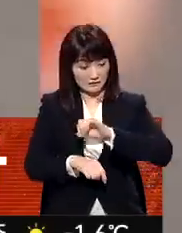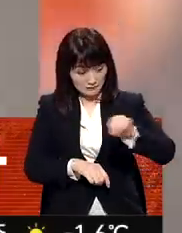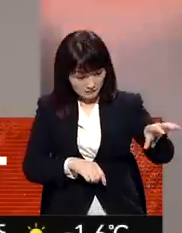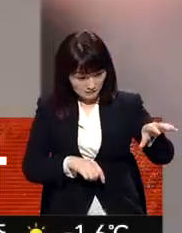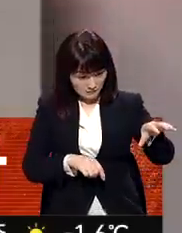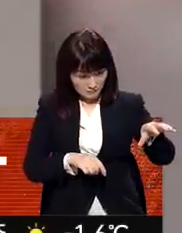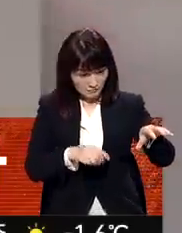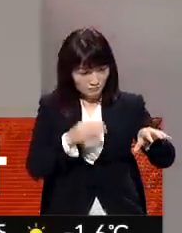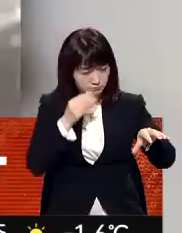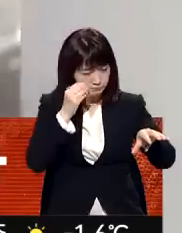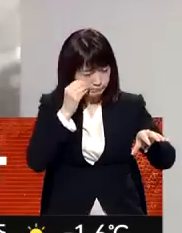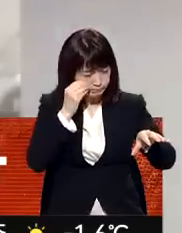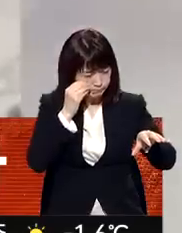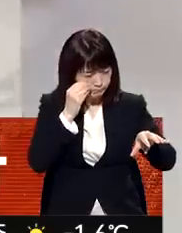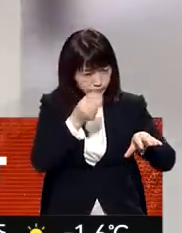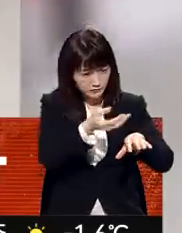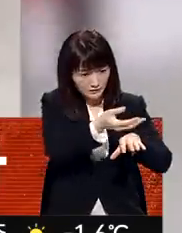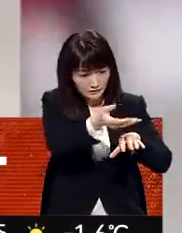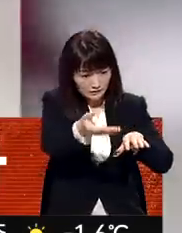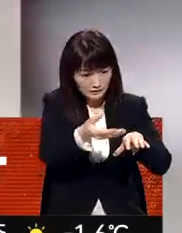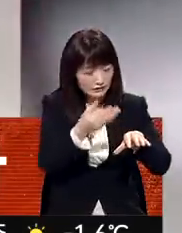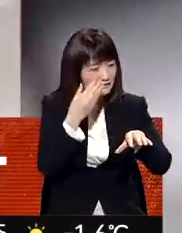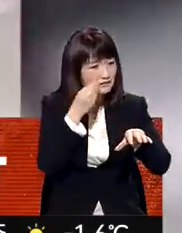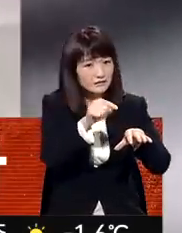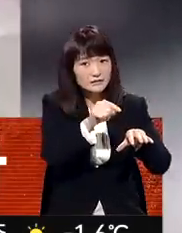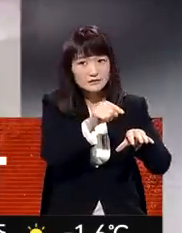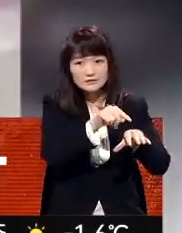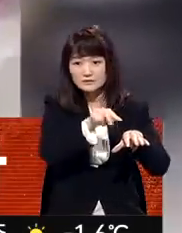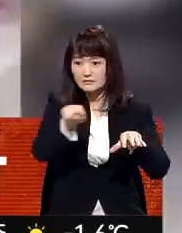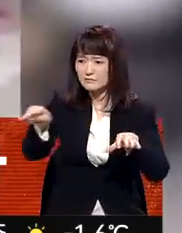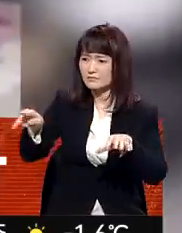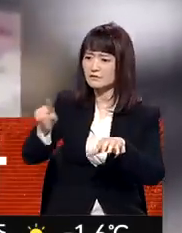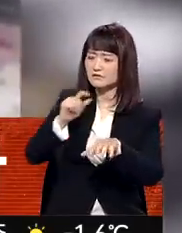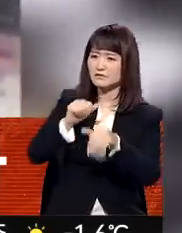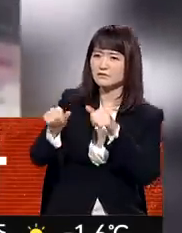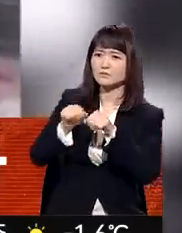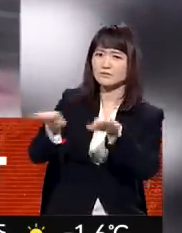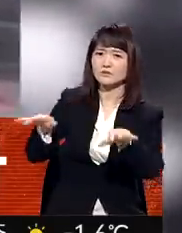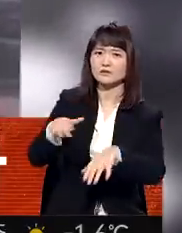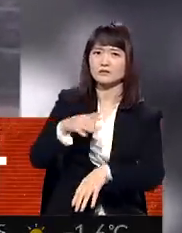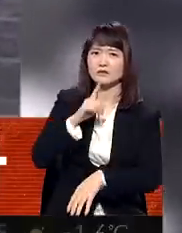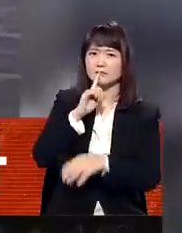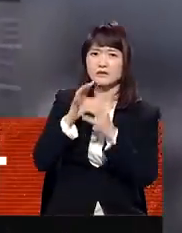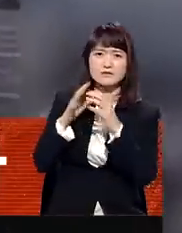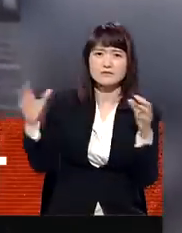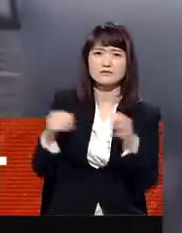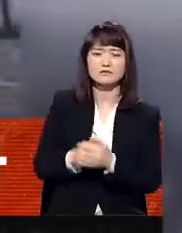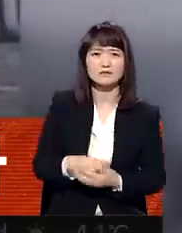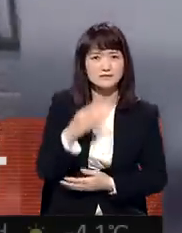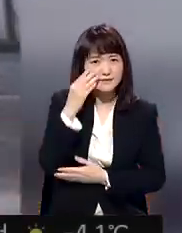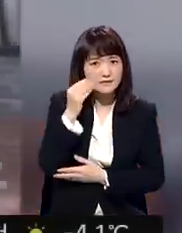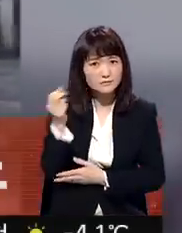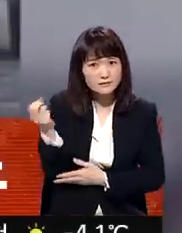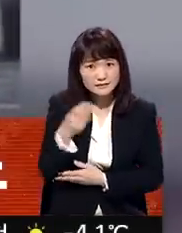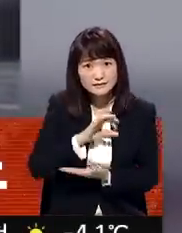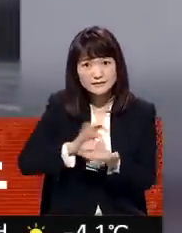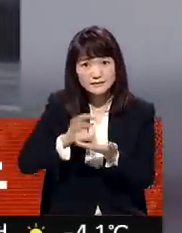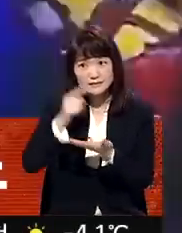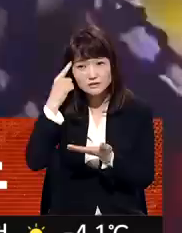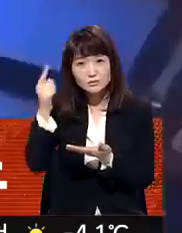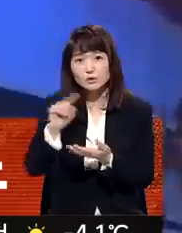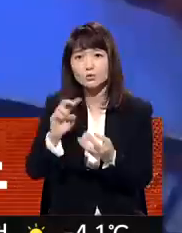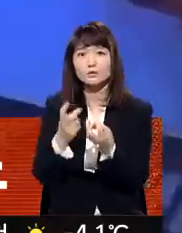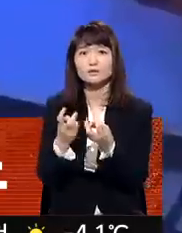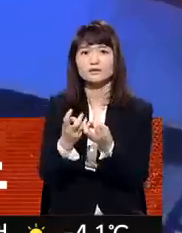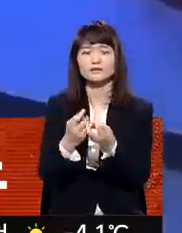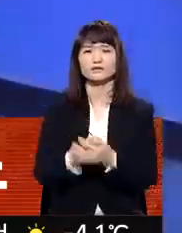뜬 기름을 걷어낸 건데요이 영상이 퍼지자 누리꾼들은 난리가났습니다 설마 기름 재사용하는 거냐 어떻게